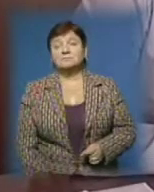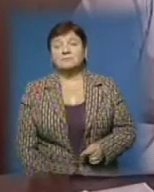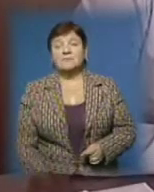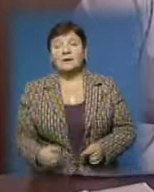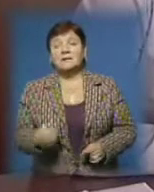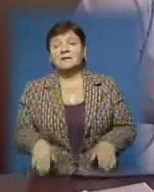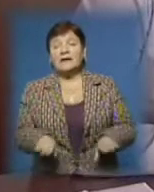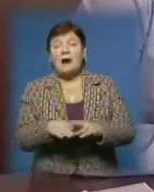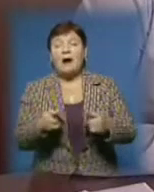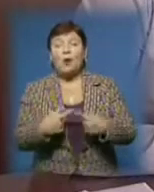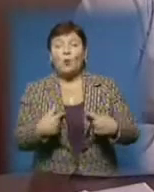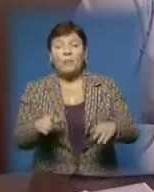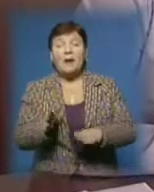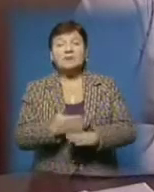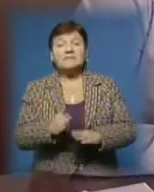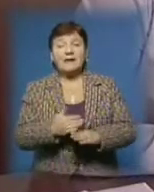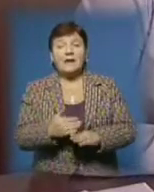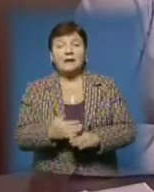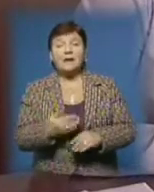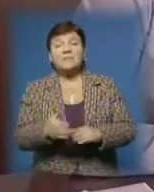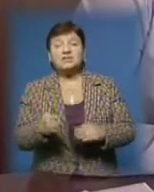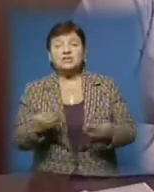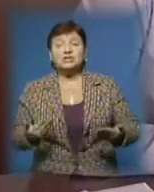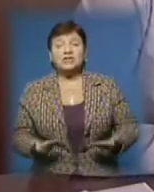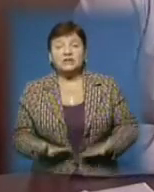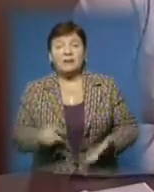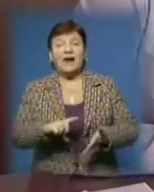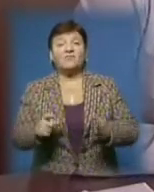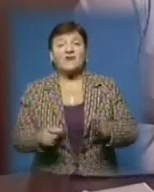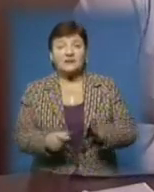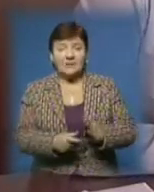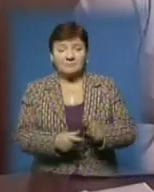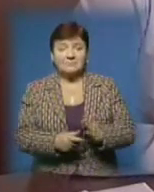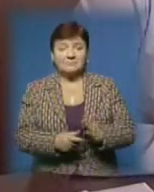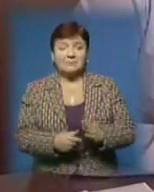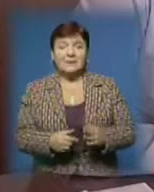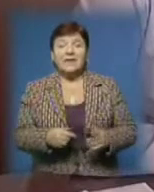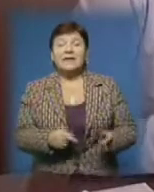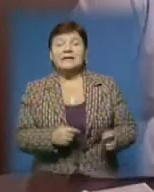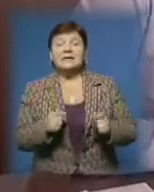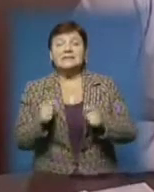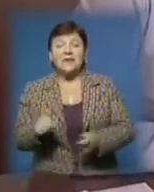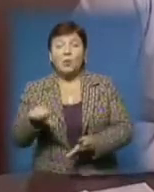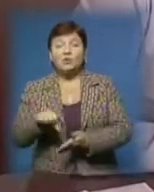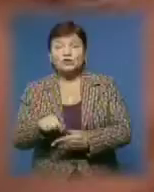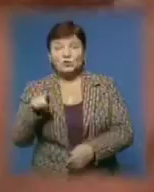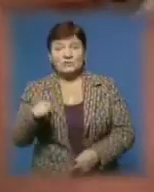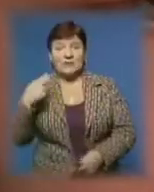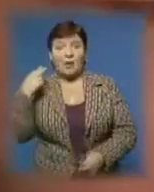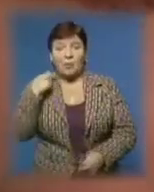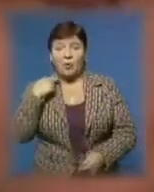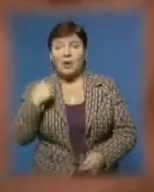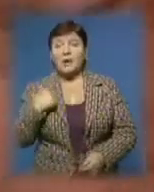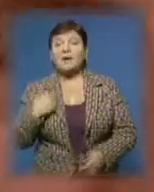ініціативна група розділяє між мешканцями квартир, хто яку несе дольову участь в цій заборгованості.